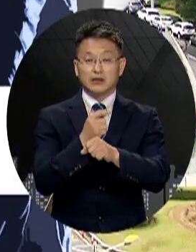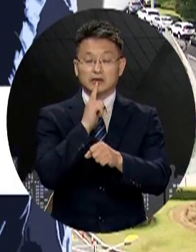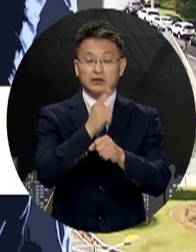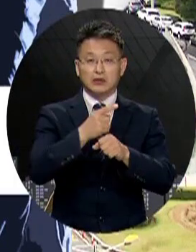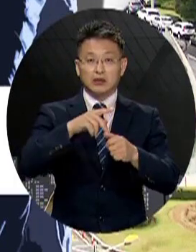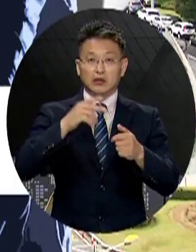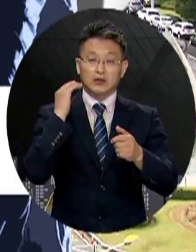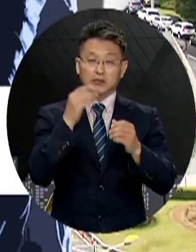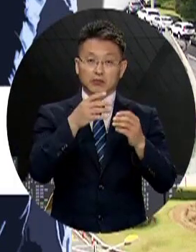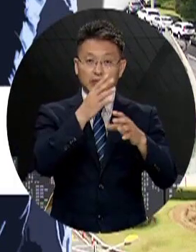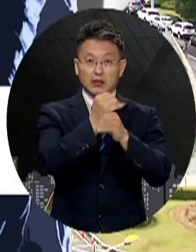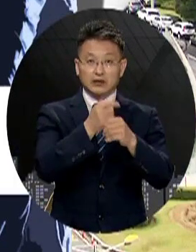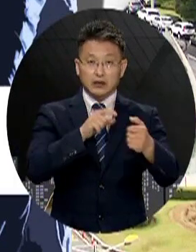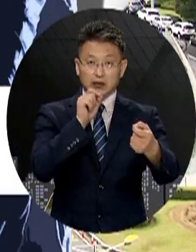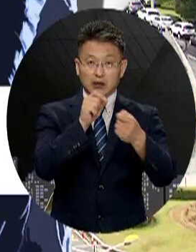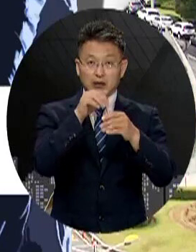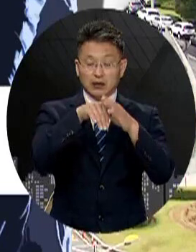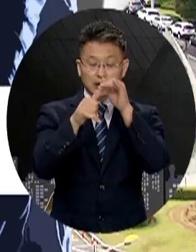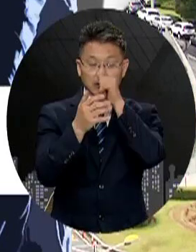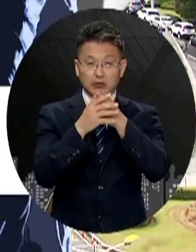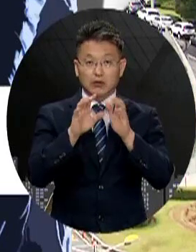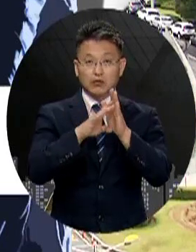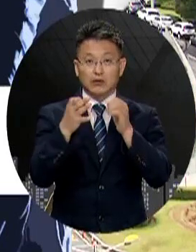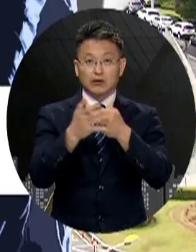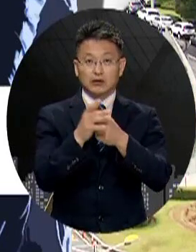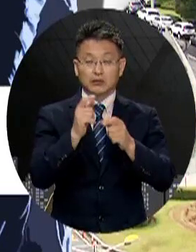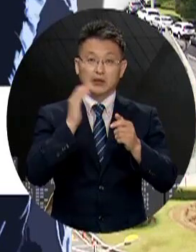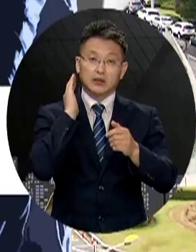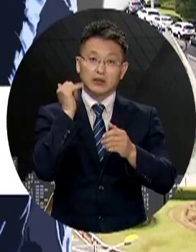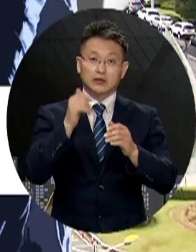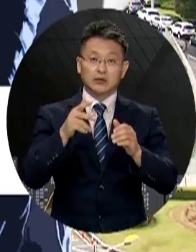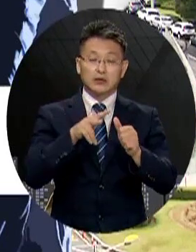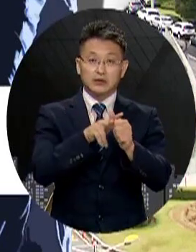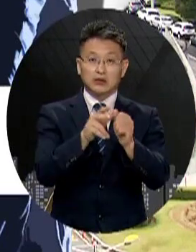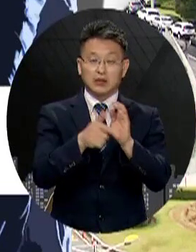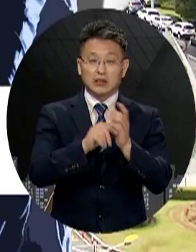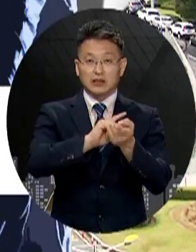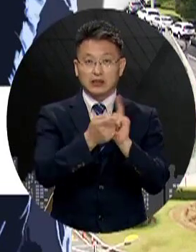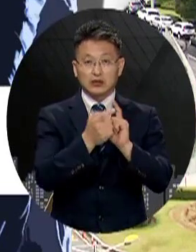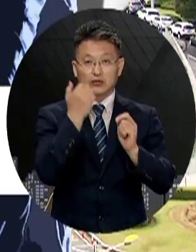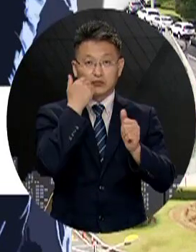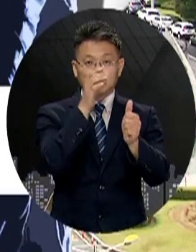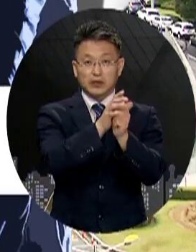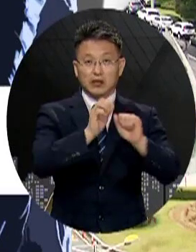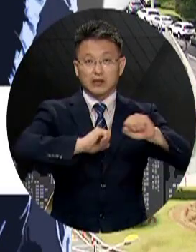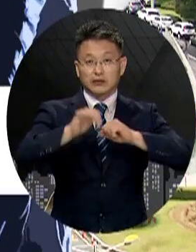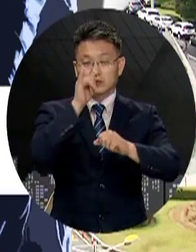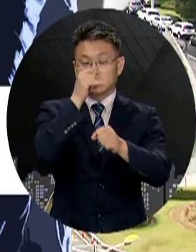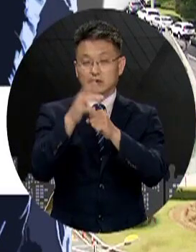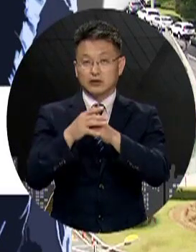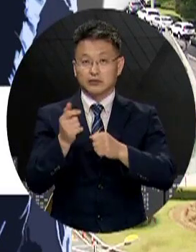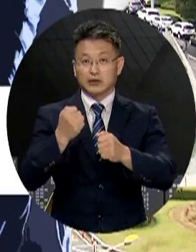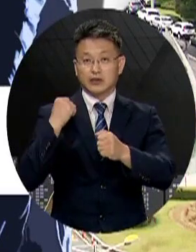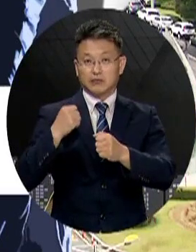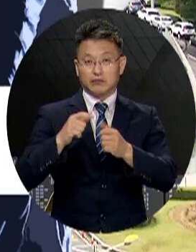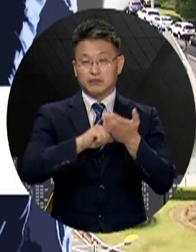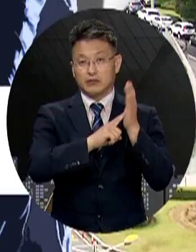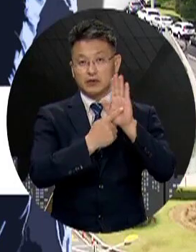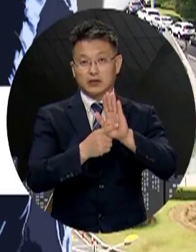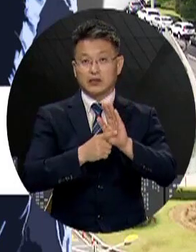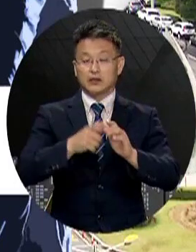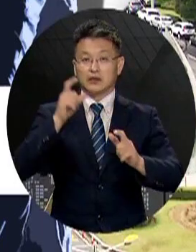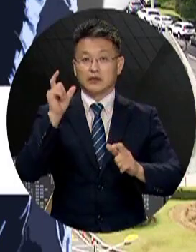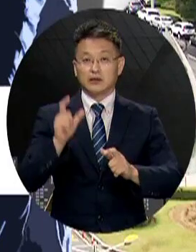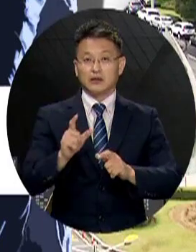경선 일정이 다가오는 데다가 코로나19 탓에 대선 경선이 대리전 양상까지 띄면서 새 과시가 과열 양상을